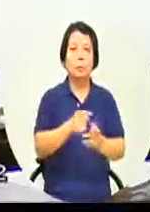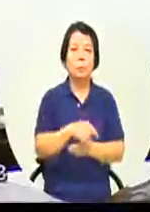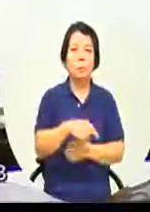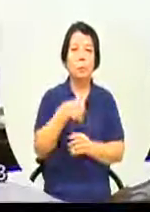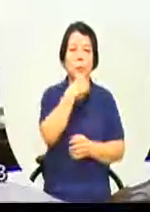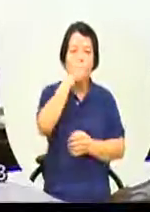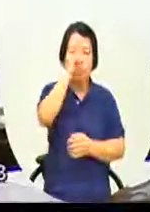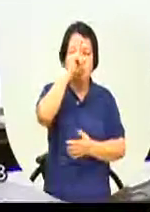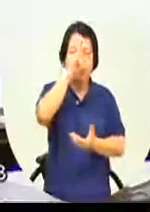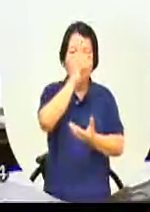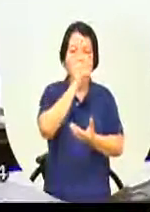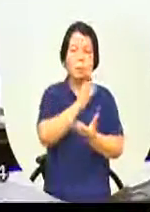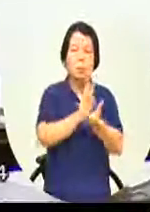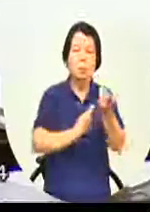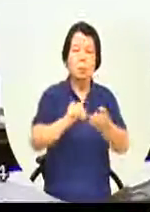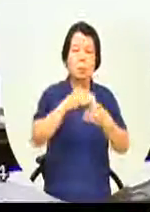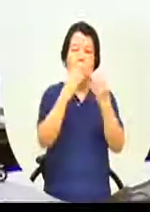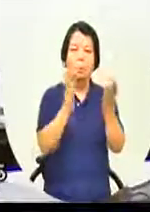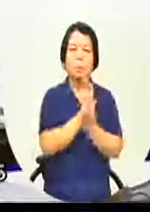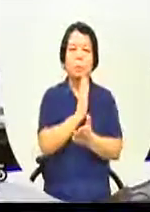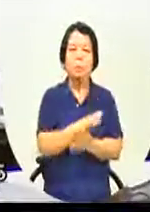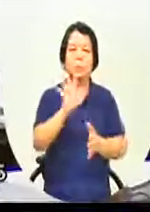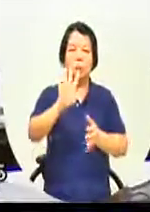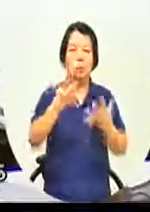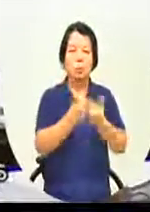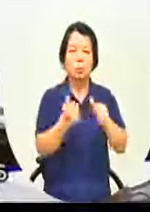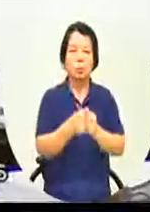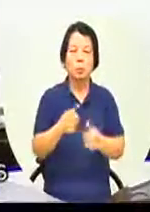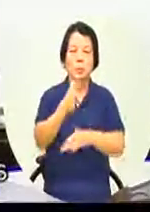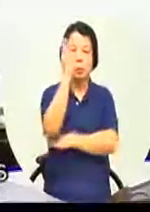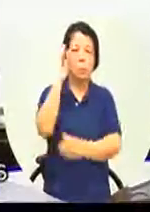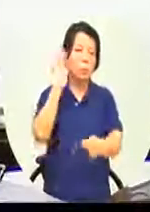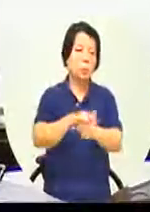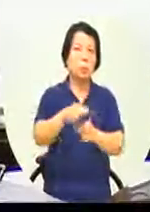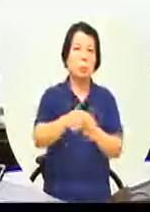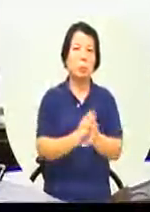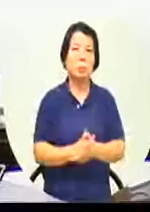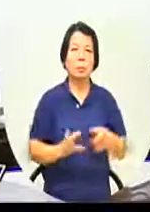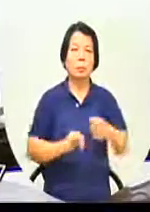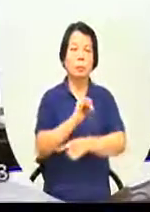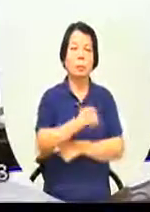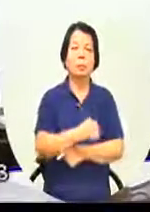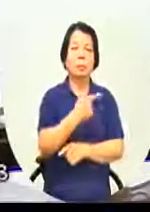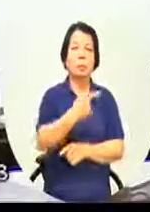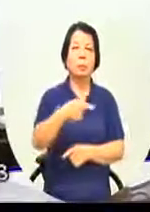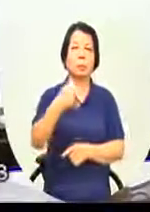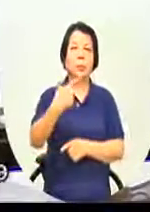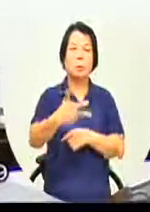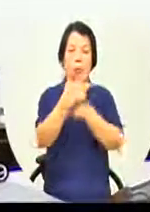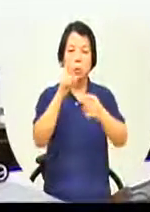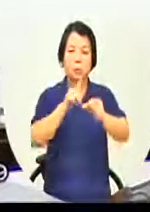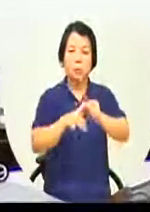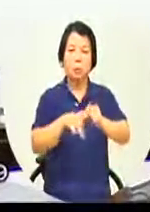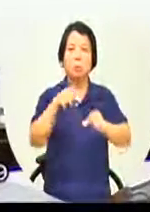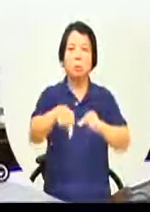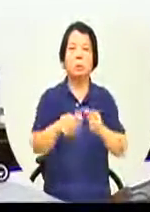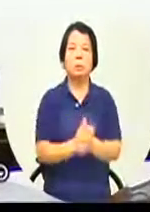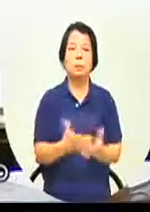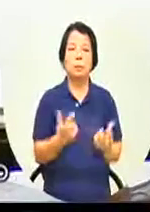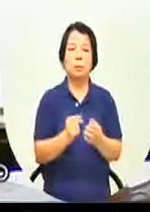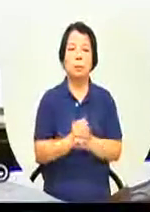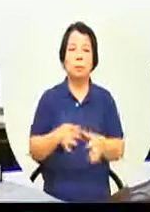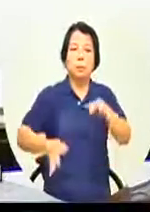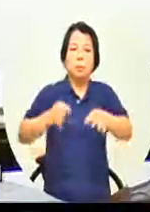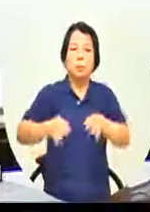的，而且它是用补助的方式。那台南市有69.7%，它也是用补助的方式，用每公